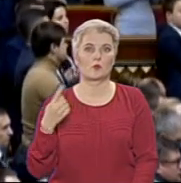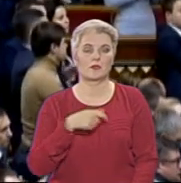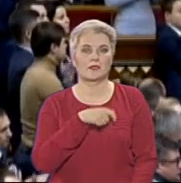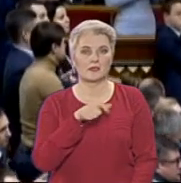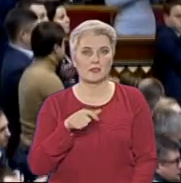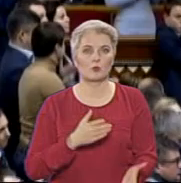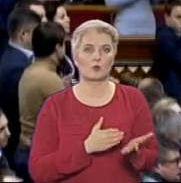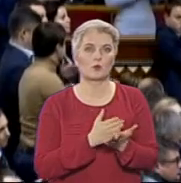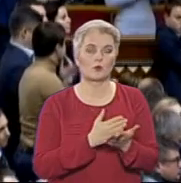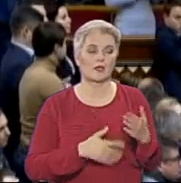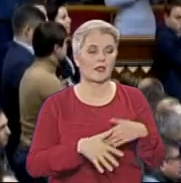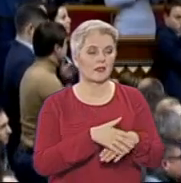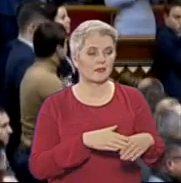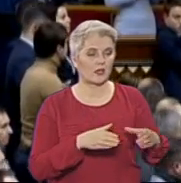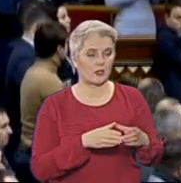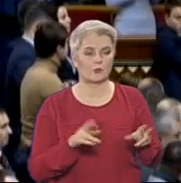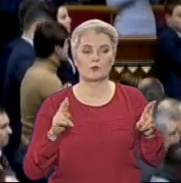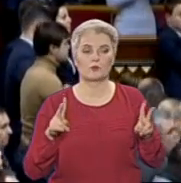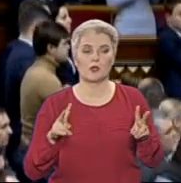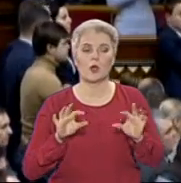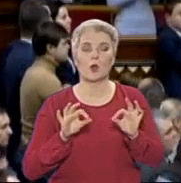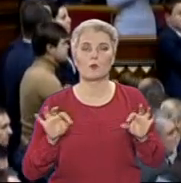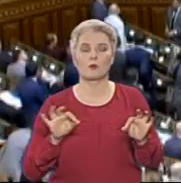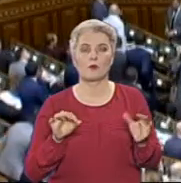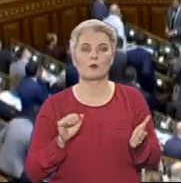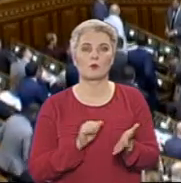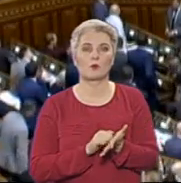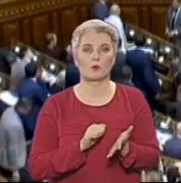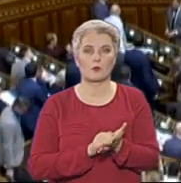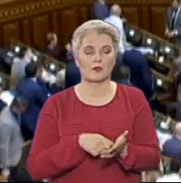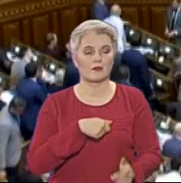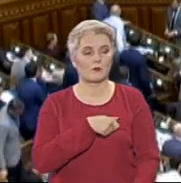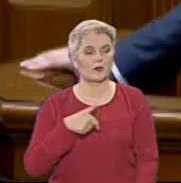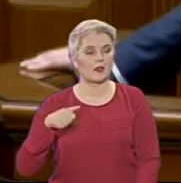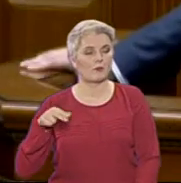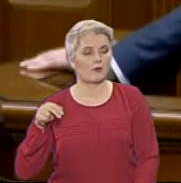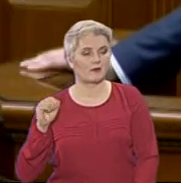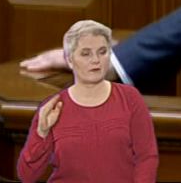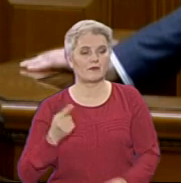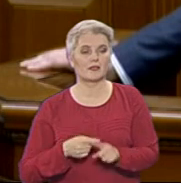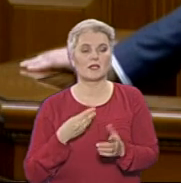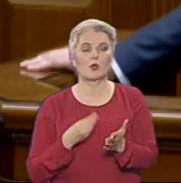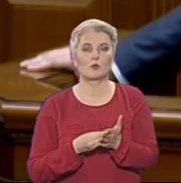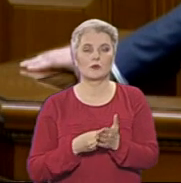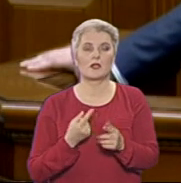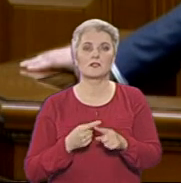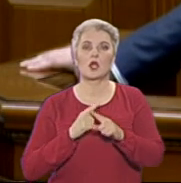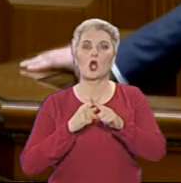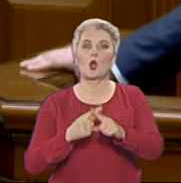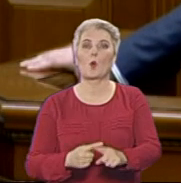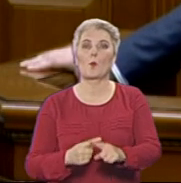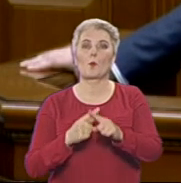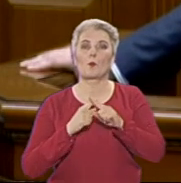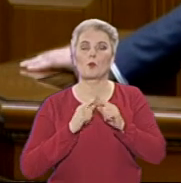зі «Слуги народу». Ось як з трибуни коментував документ нардеп Данило Гетьманцев. Цей бюджет – це компроміс в межах